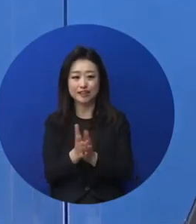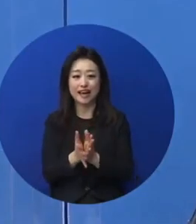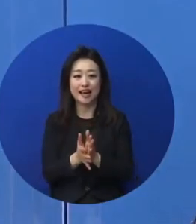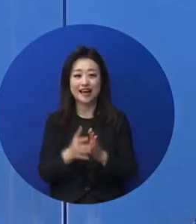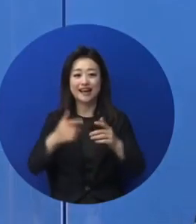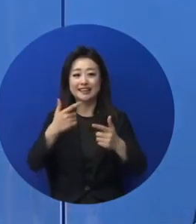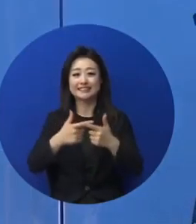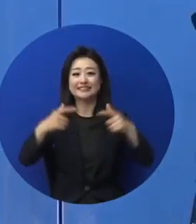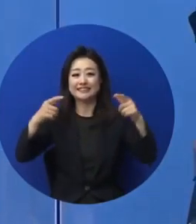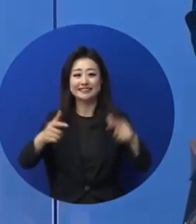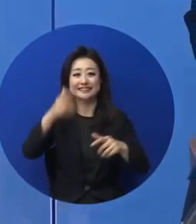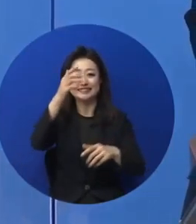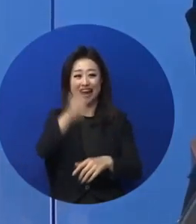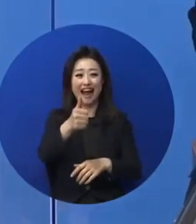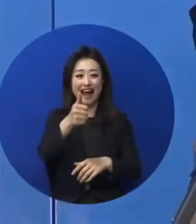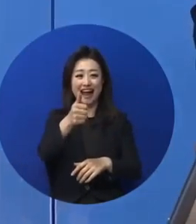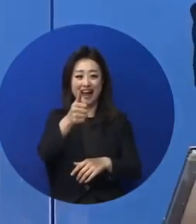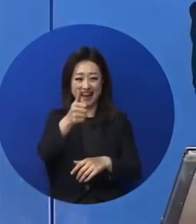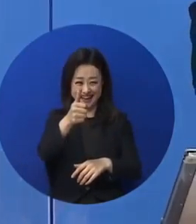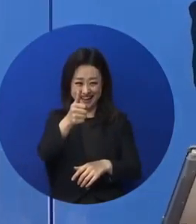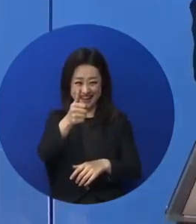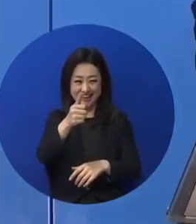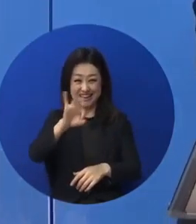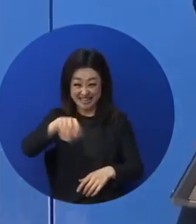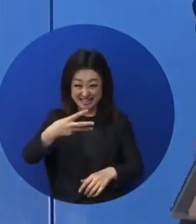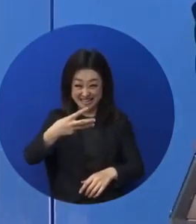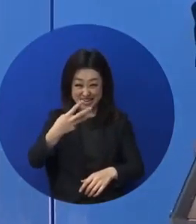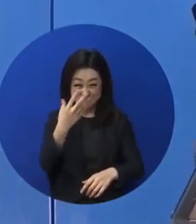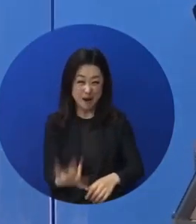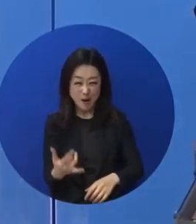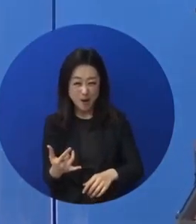맞추려고 부산 을도 뺐습니다.